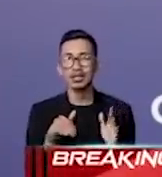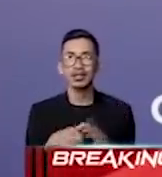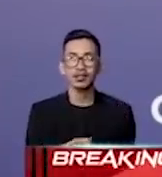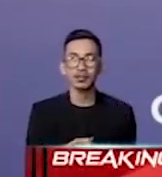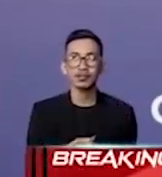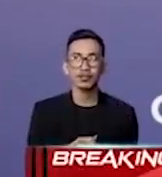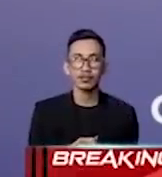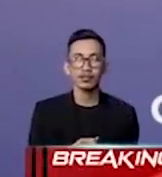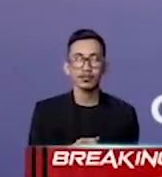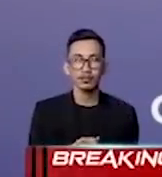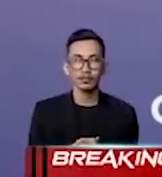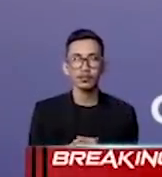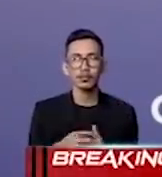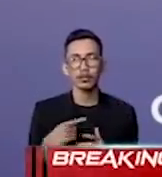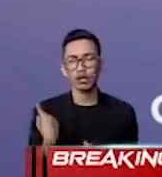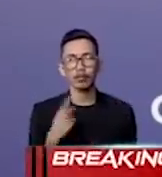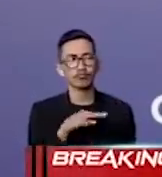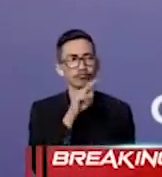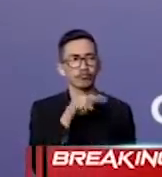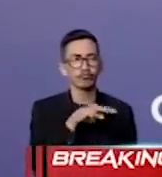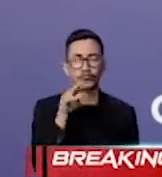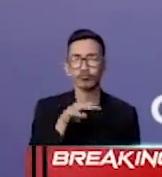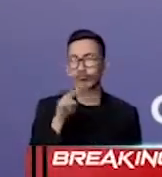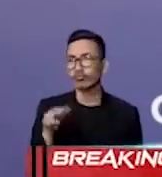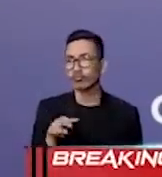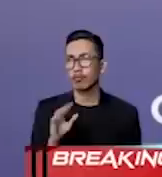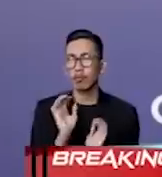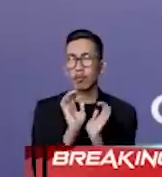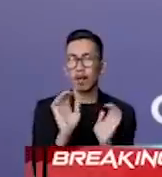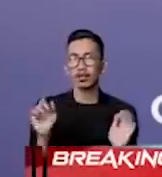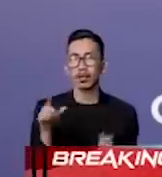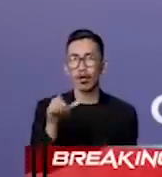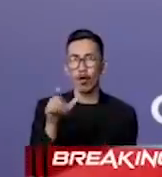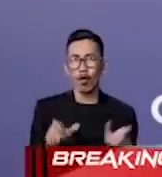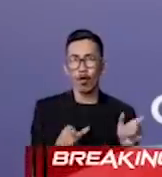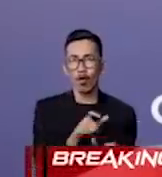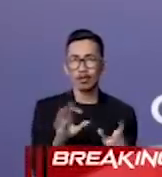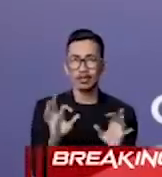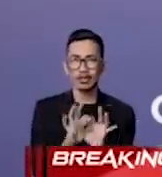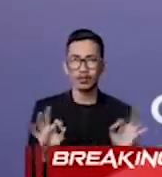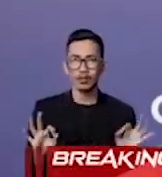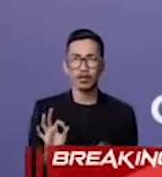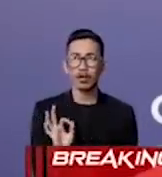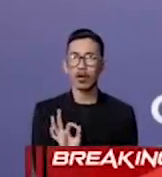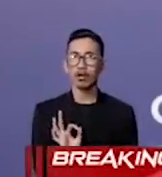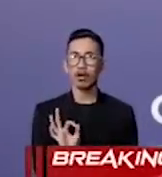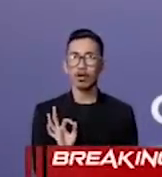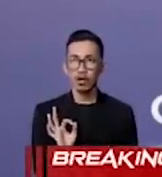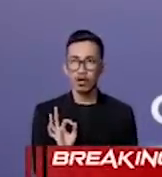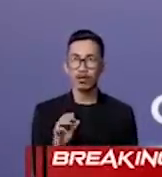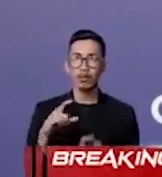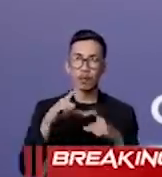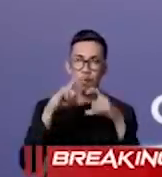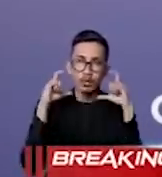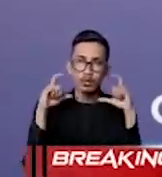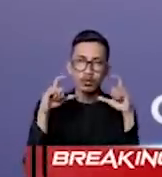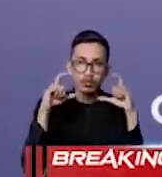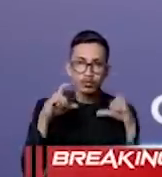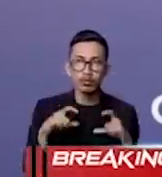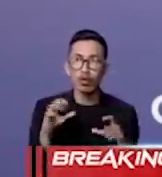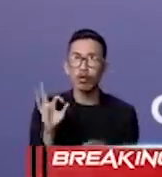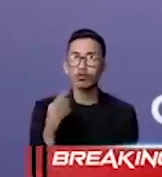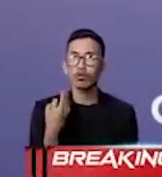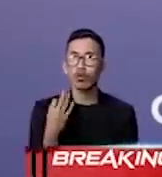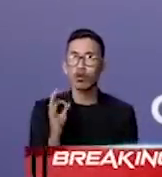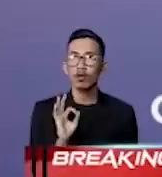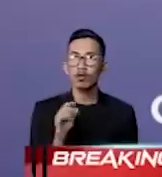memperhatikan banyak sekali yang belum secara disiplin dan konsisten untuk menggunakan masker